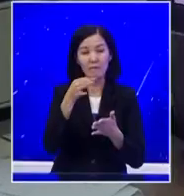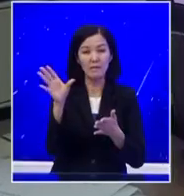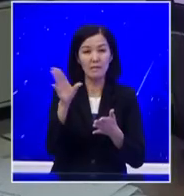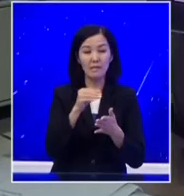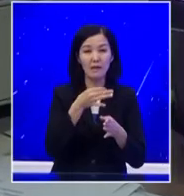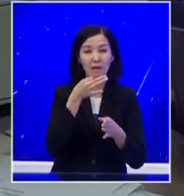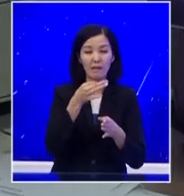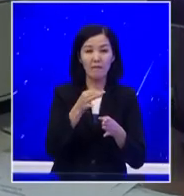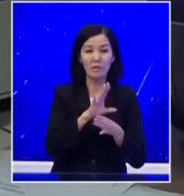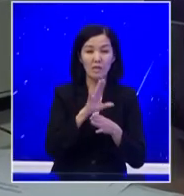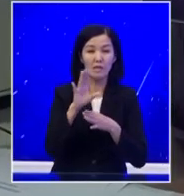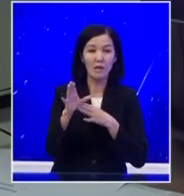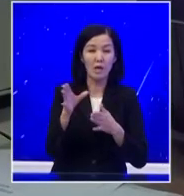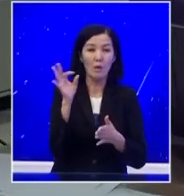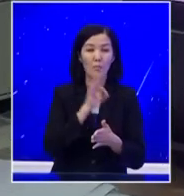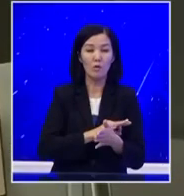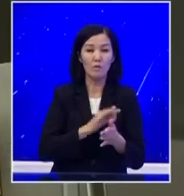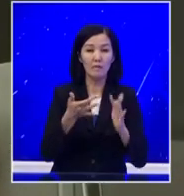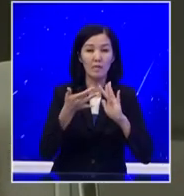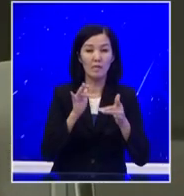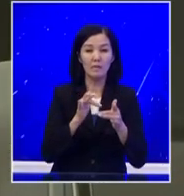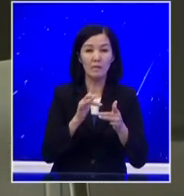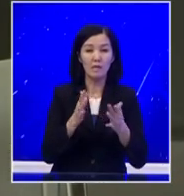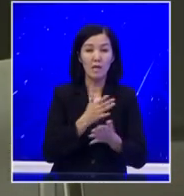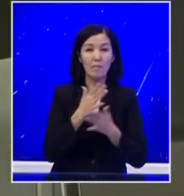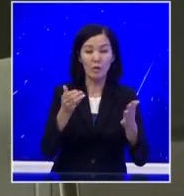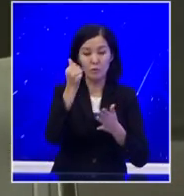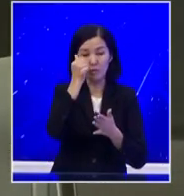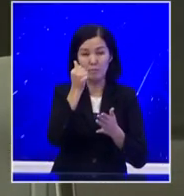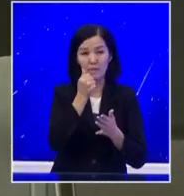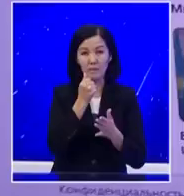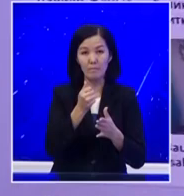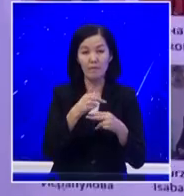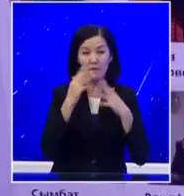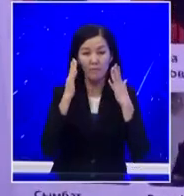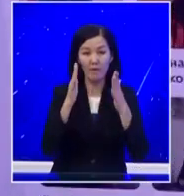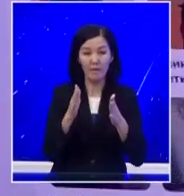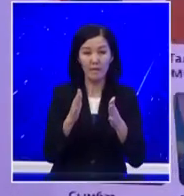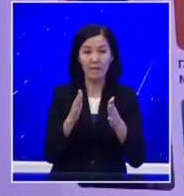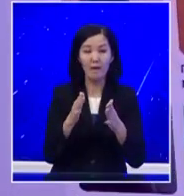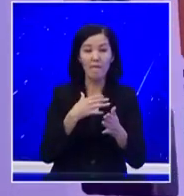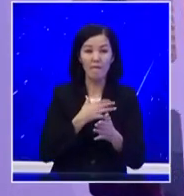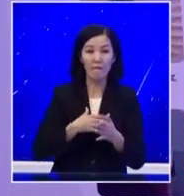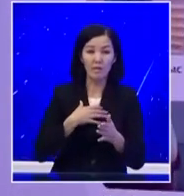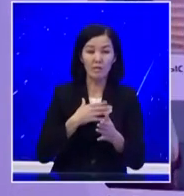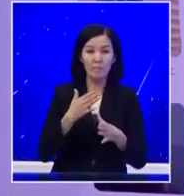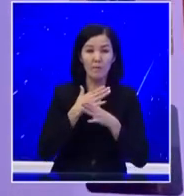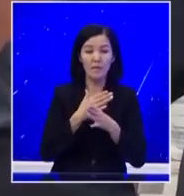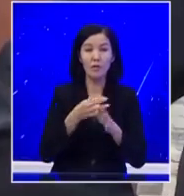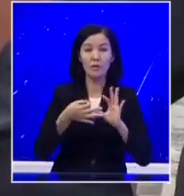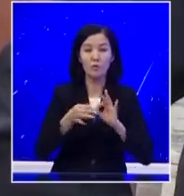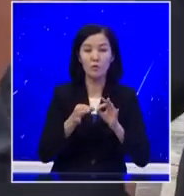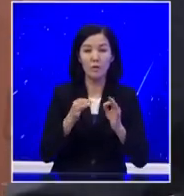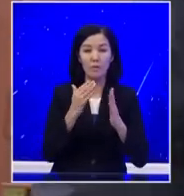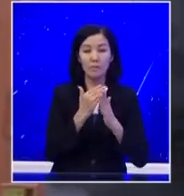комментарии и за это пользователи интернет пространство выражает благодарность за оказанное внимание и что самое важное благодаря четко на лыжном